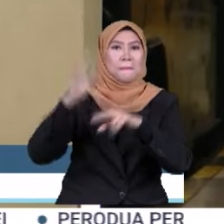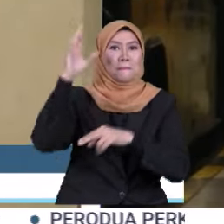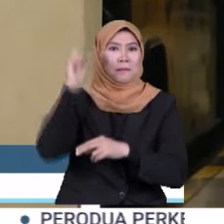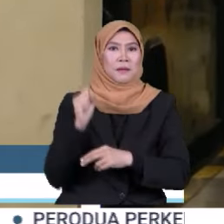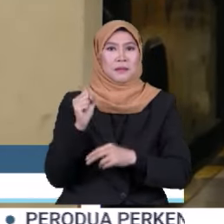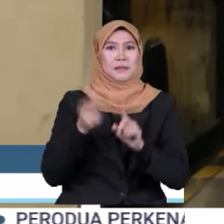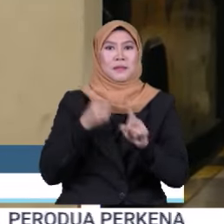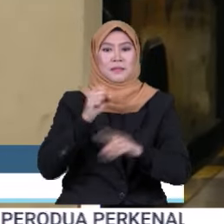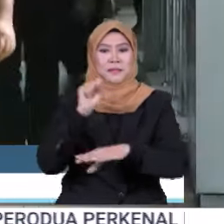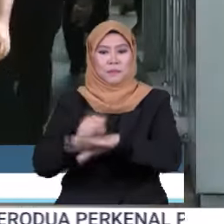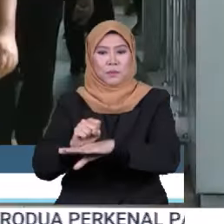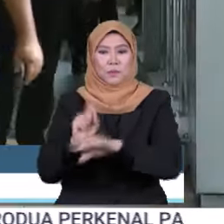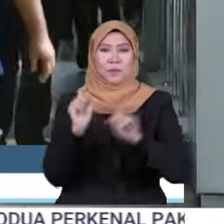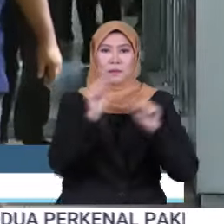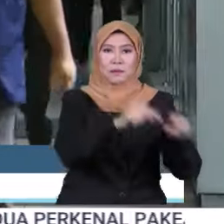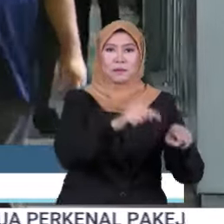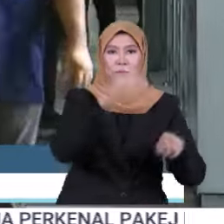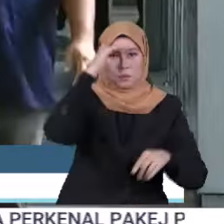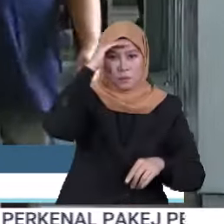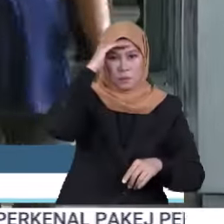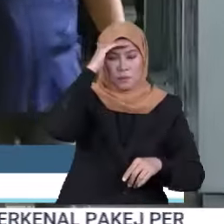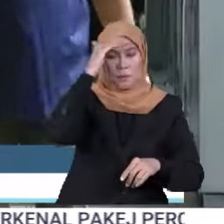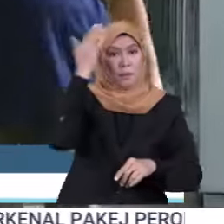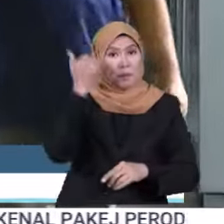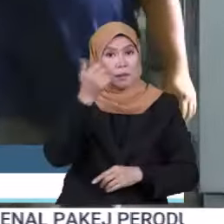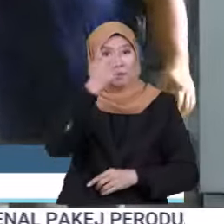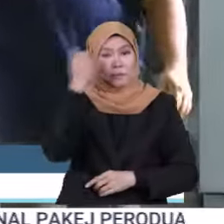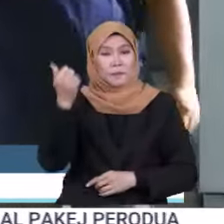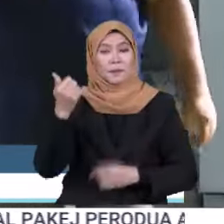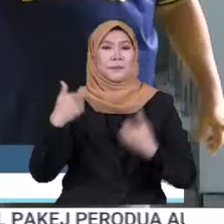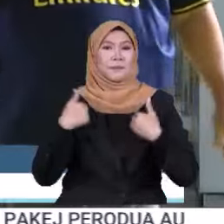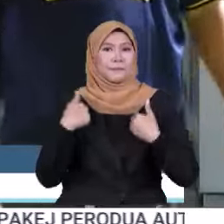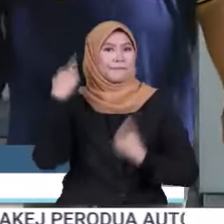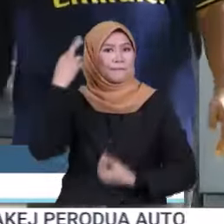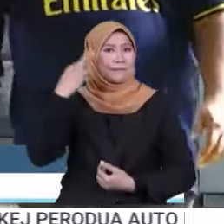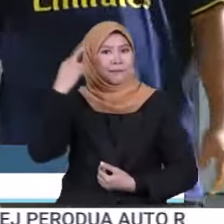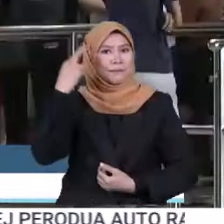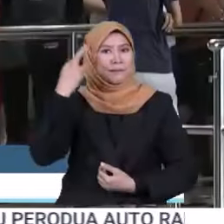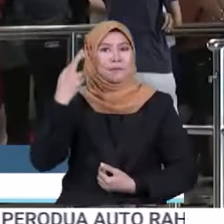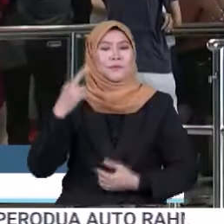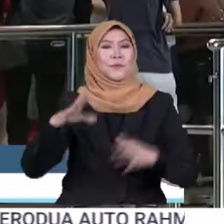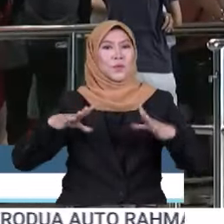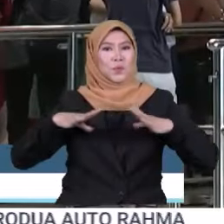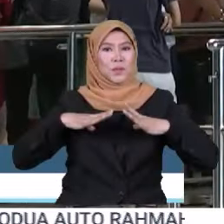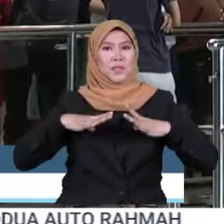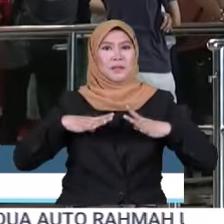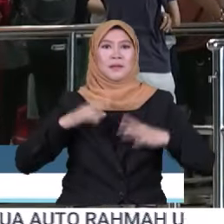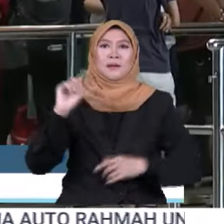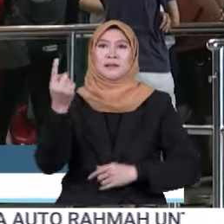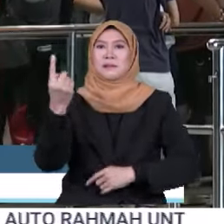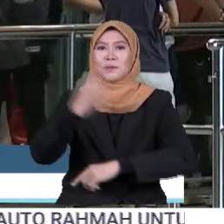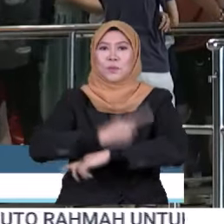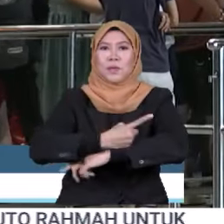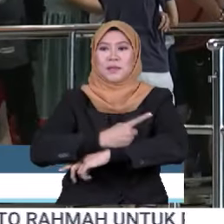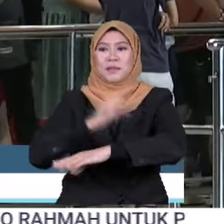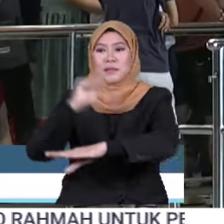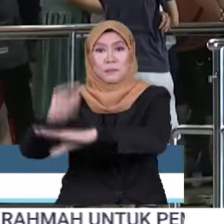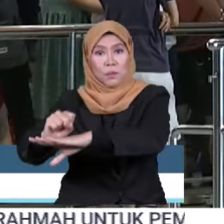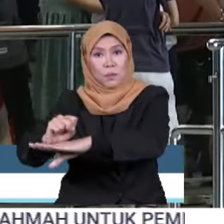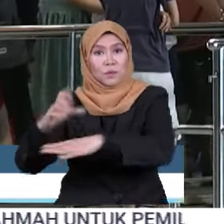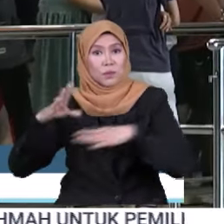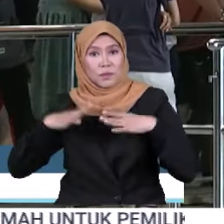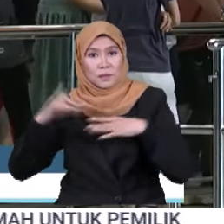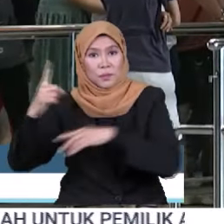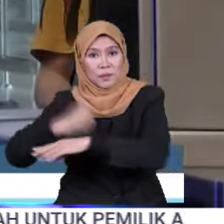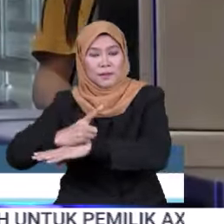dari Singapura ke Johor. Ia disebabkan beberapa faktor antaranya cuti hanya sehari di Singapura